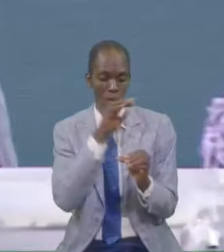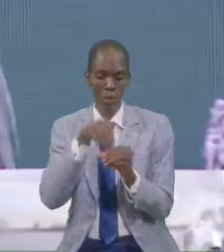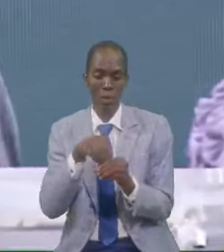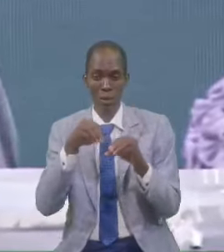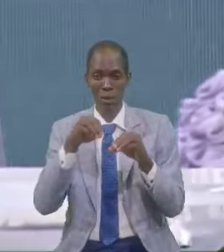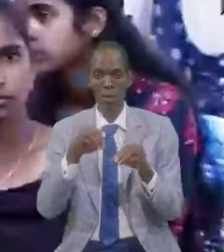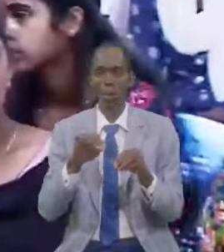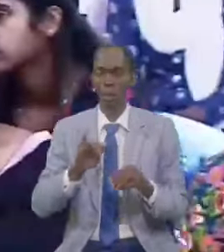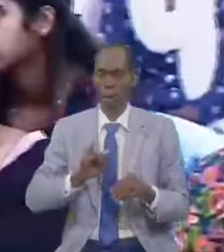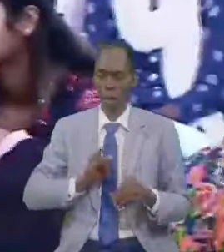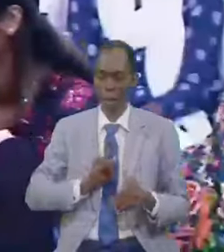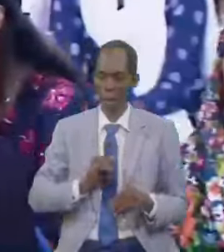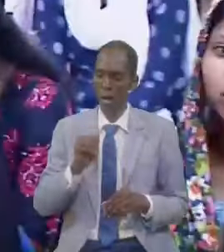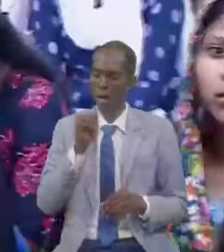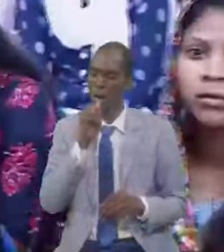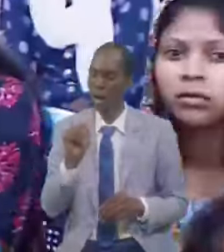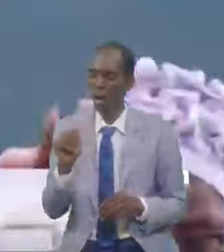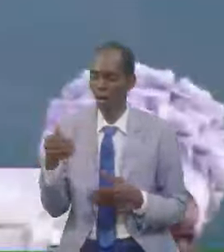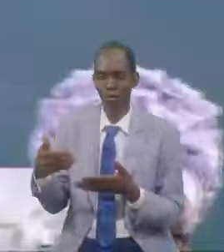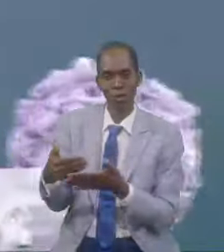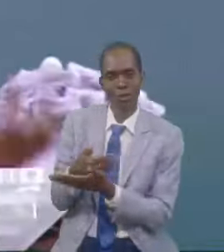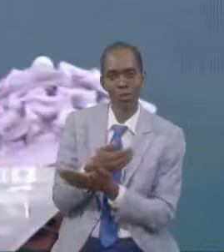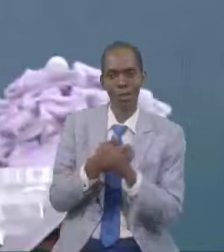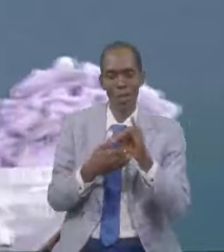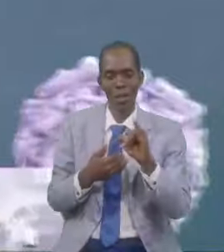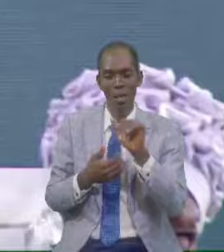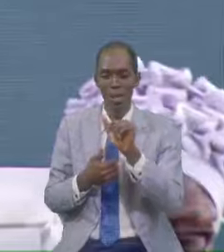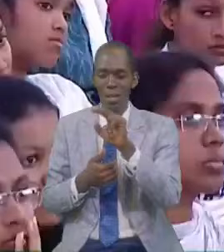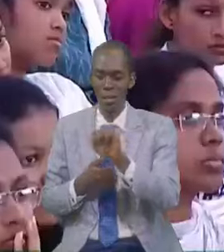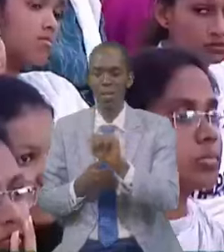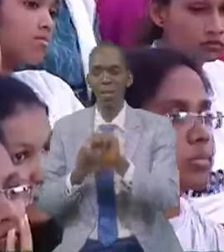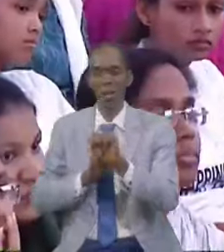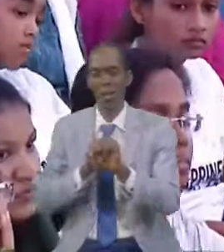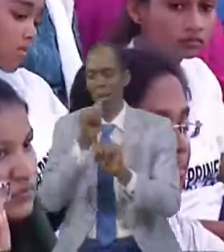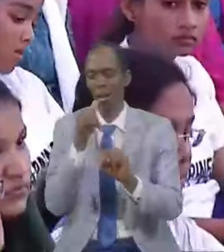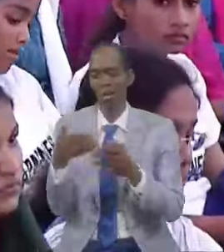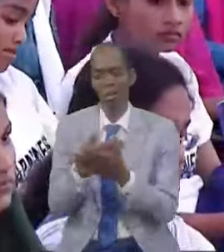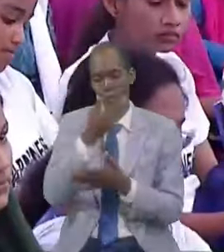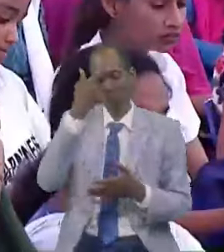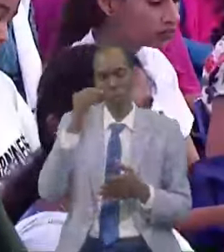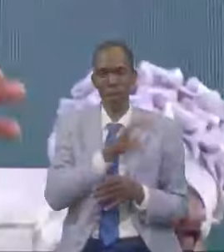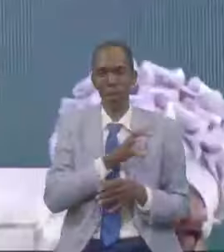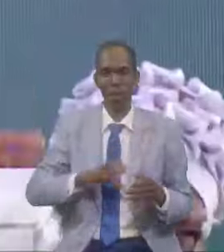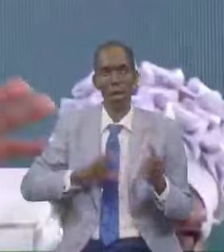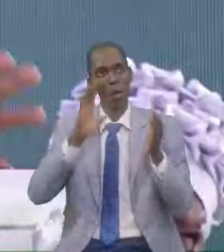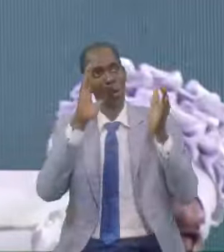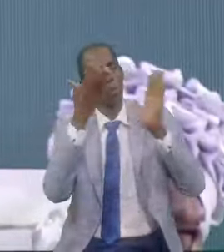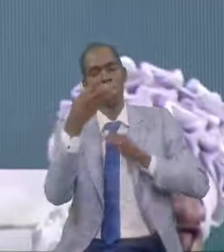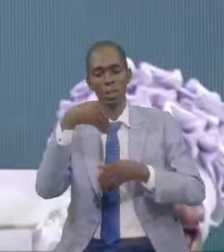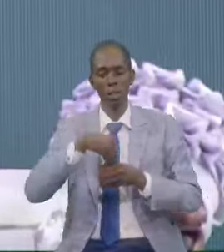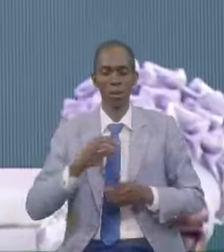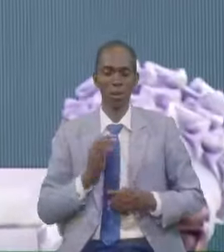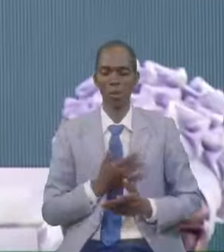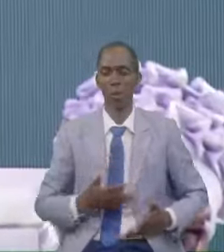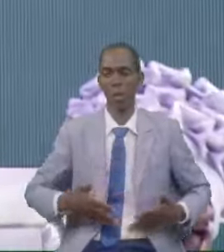new. నేను ఆ విధంగా ఉన్నాను. In the presence of Christ in our lives, ఇప్పుడు క్రీస్తు సాన్నిధ్యం నాలో ఉంది. In the control of